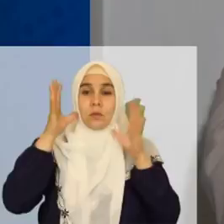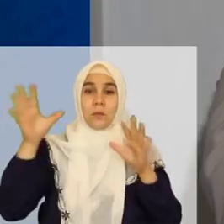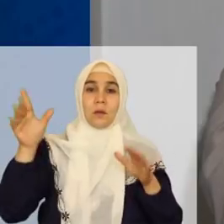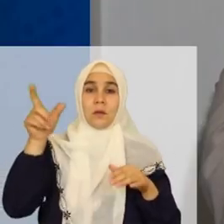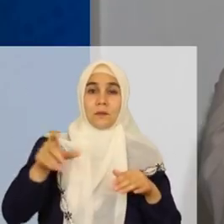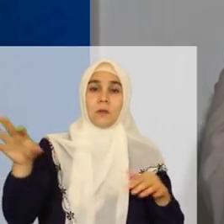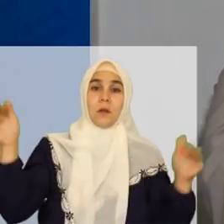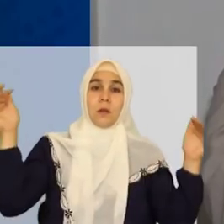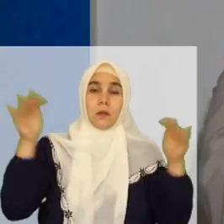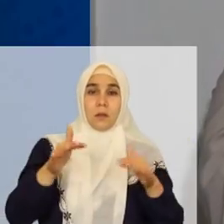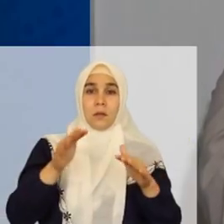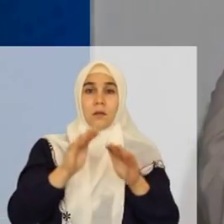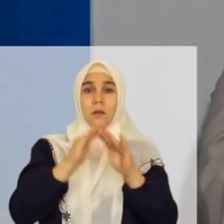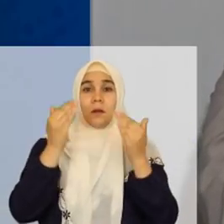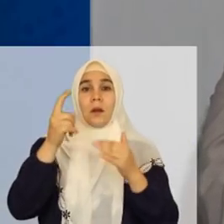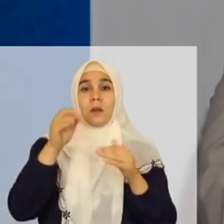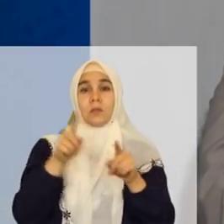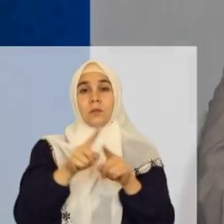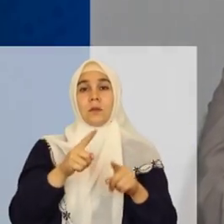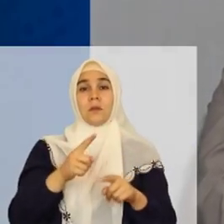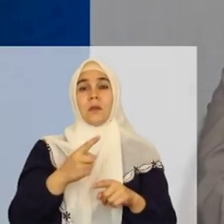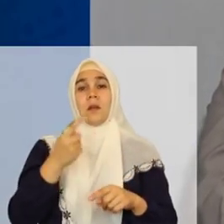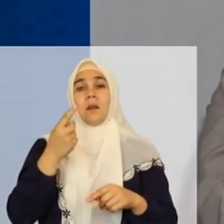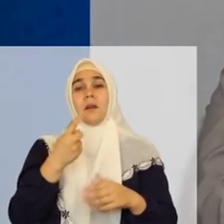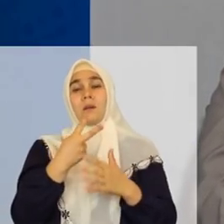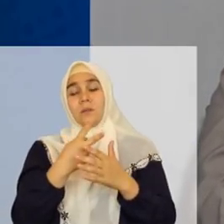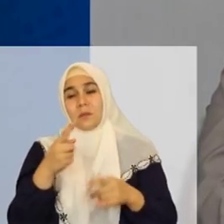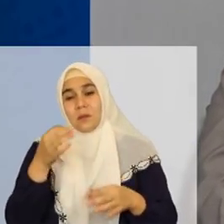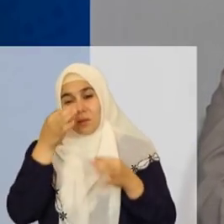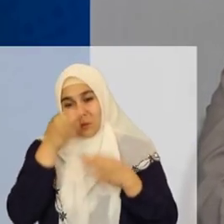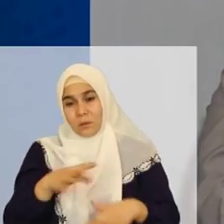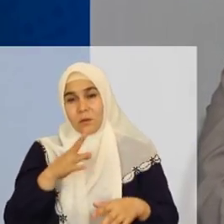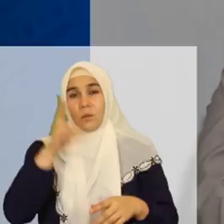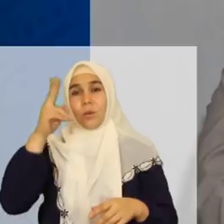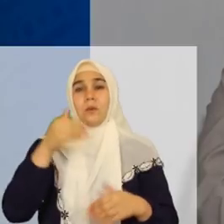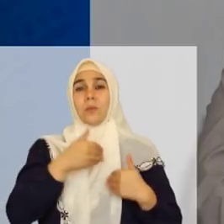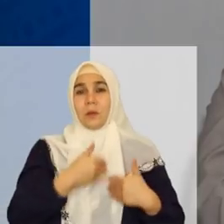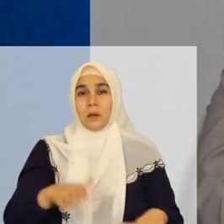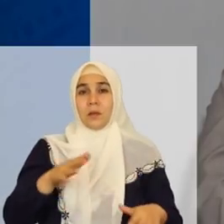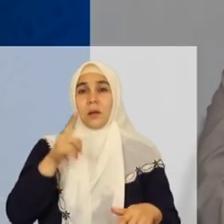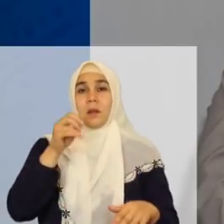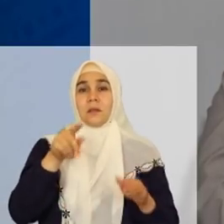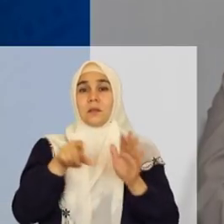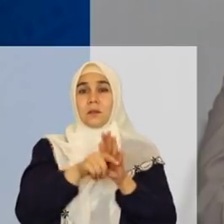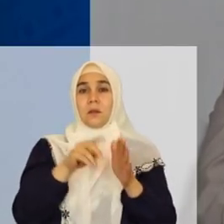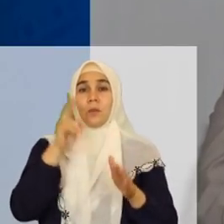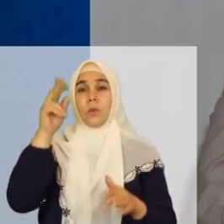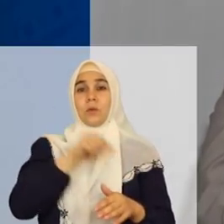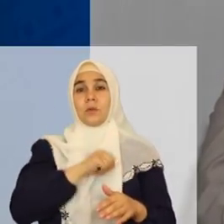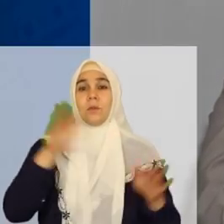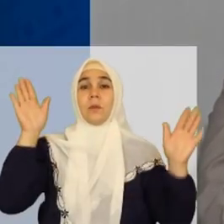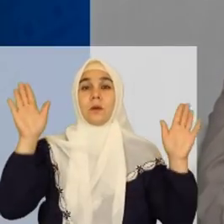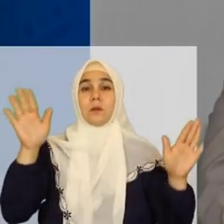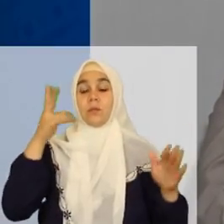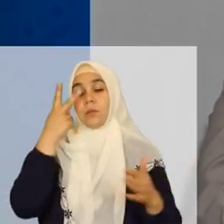yig'iladi. Ana shunday xorlik, zorlik Allohga yolborishni hadis sharifda aytiladiki, Alloh taolo